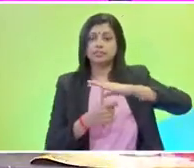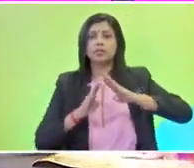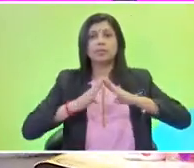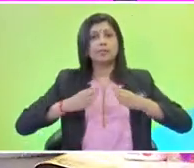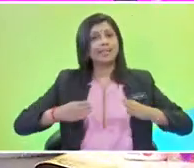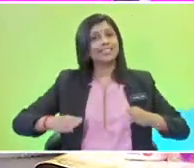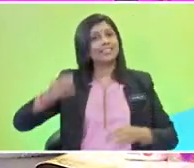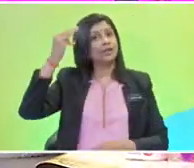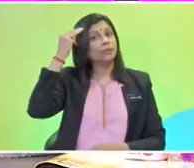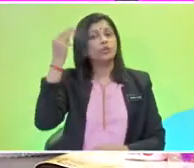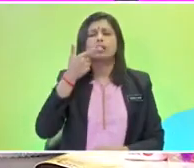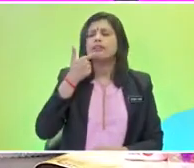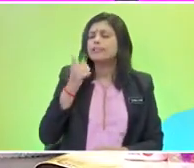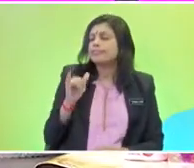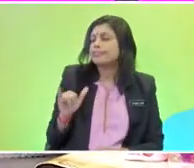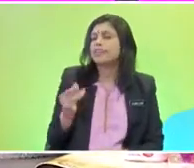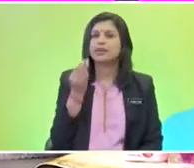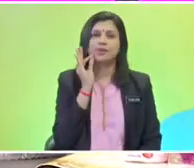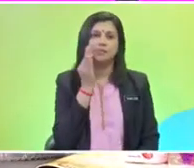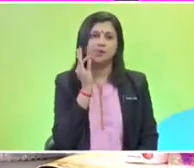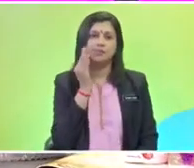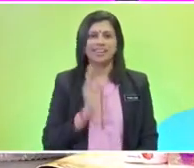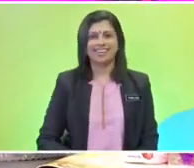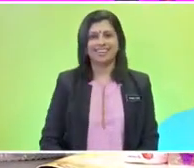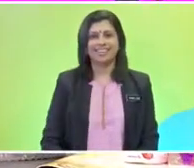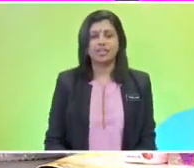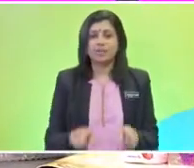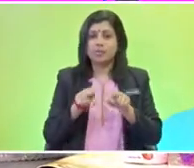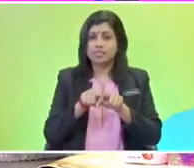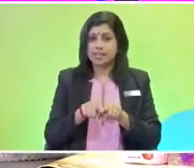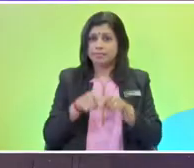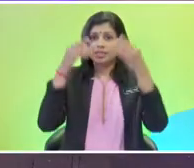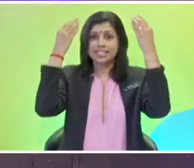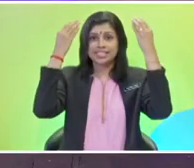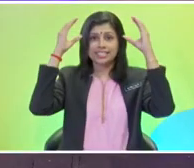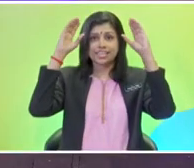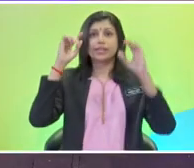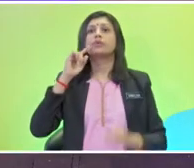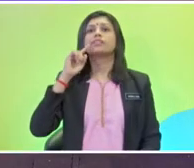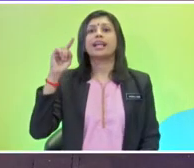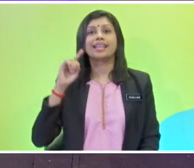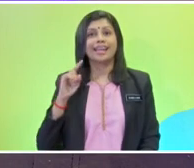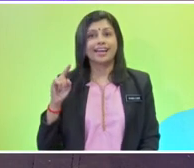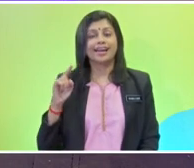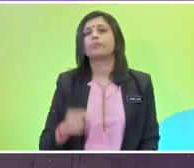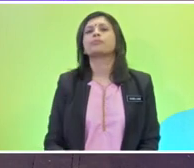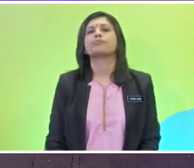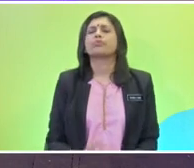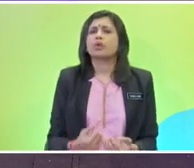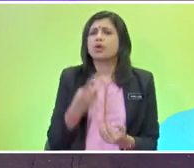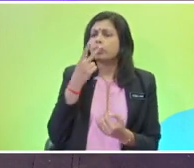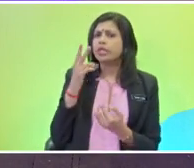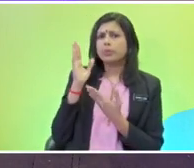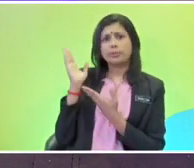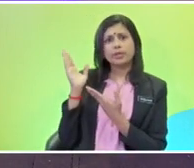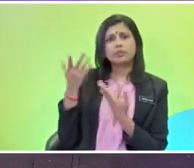Melayu. Enaknya buah-buahan bersama Din dan juga Cikgu Zaliha. Ha, kita dah pakai sarung tangan.